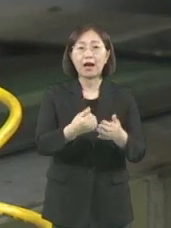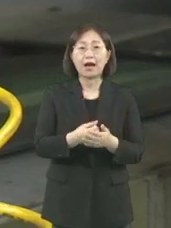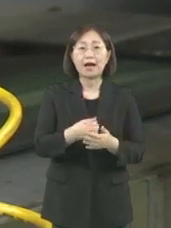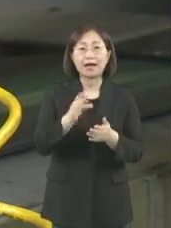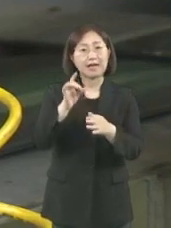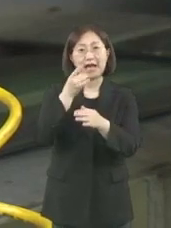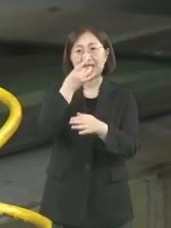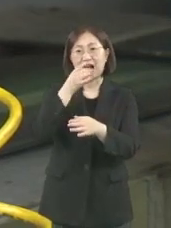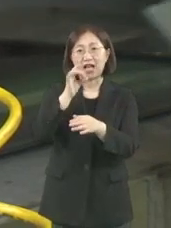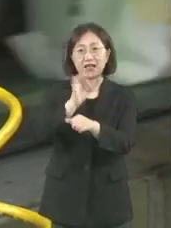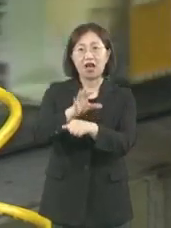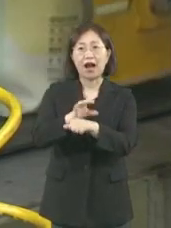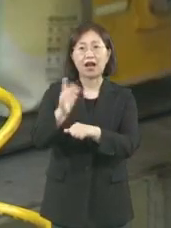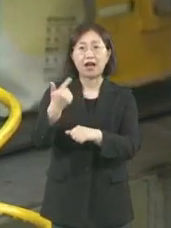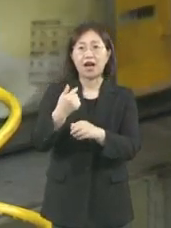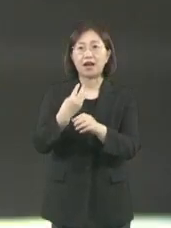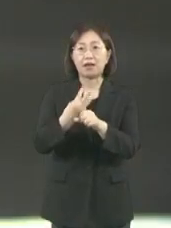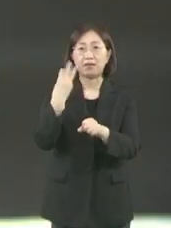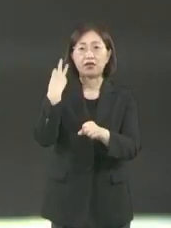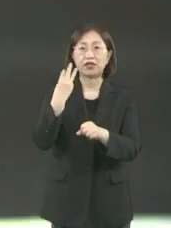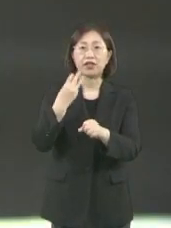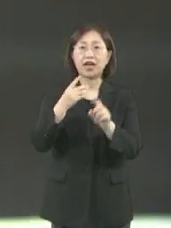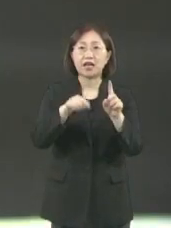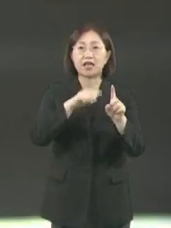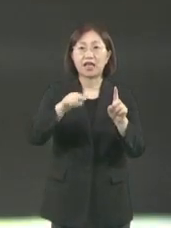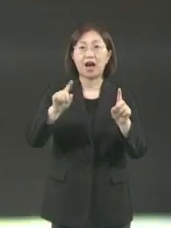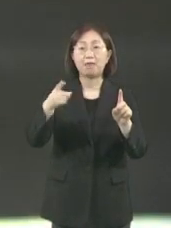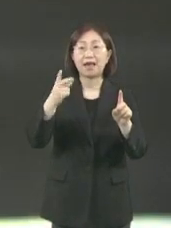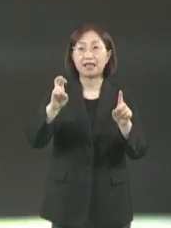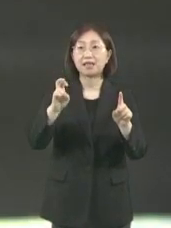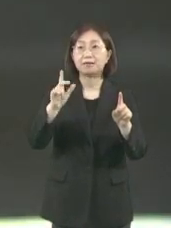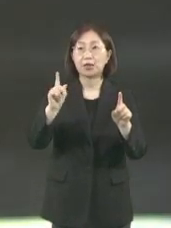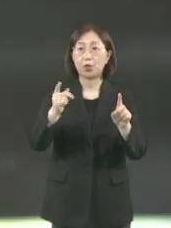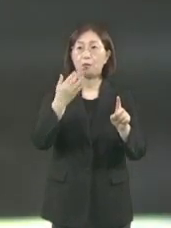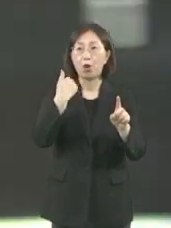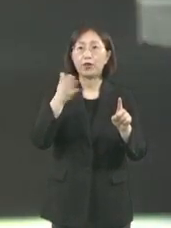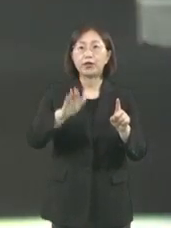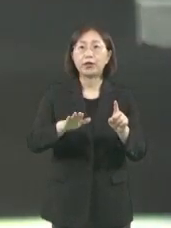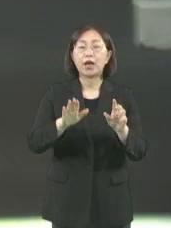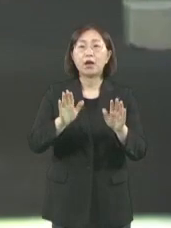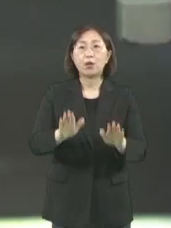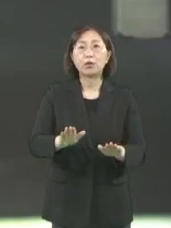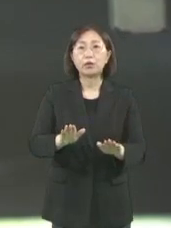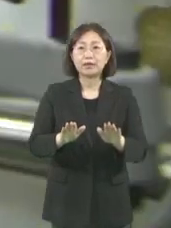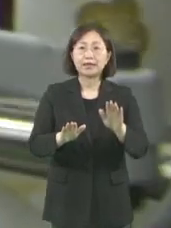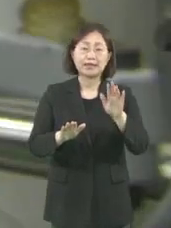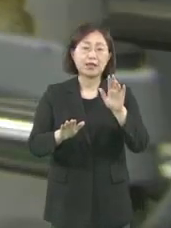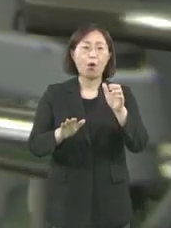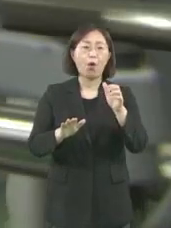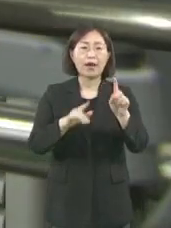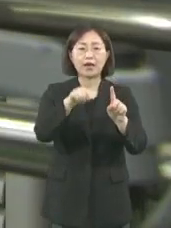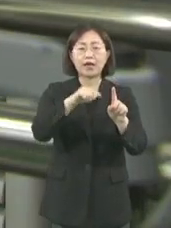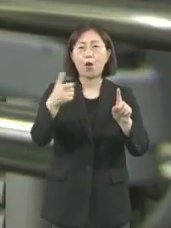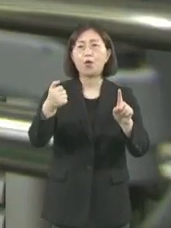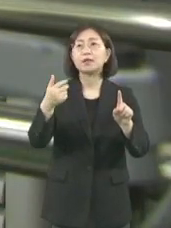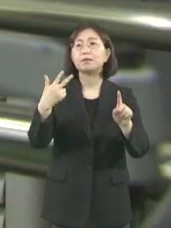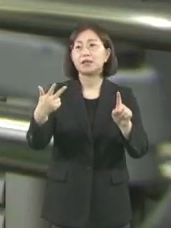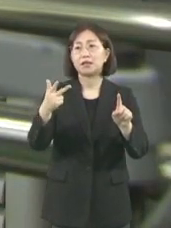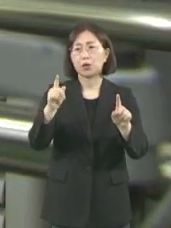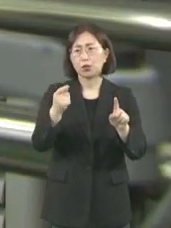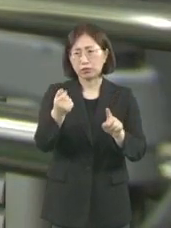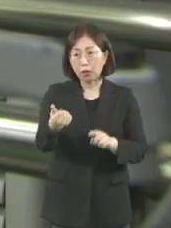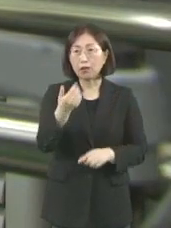명이 연간 120kg을 먹던 게 지금은 57kg에 불과해 소비량은 통계 작성 이후 가장